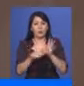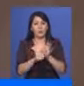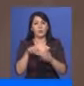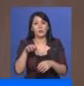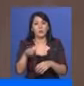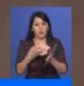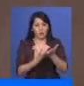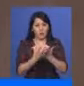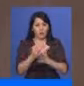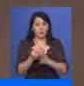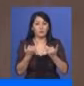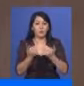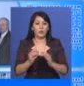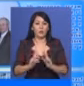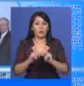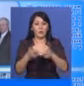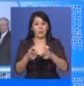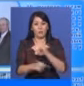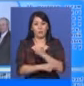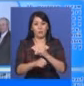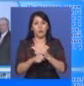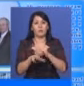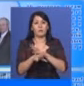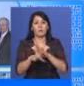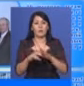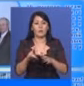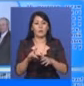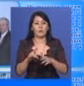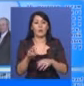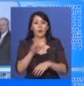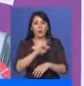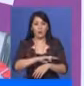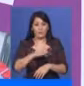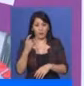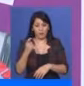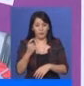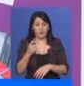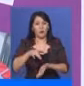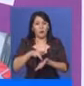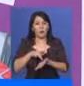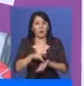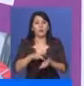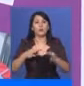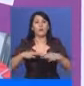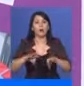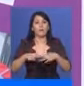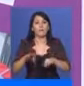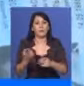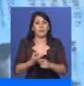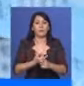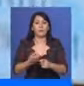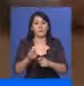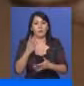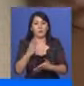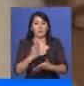төлейді. Қазіргі таңда талапкердің біразы жұмысшы мамандықтарын таңдап жатыр. Еңбек нарығында әсіресе туризм, автоэлектршілерге сұраныс еселеп